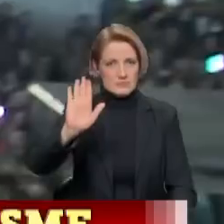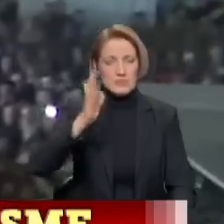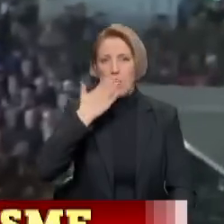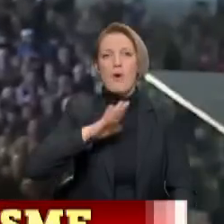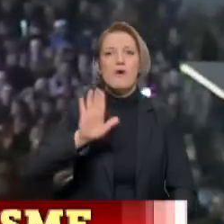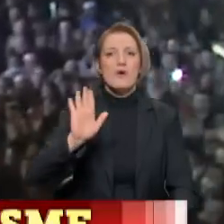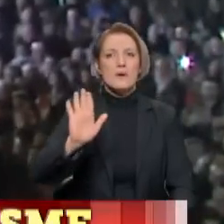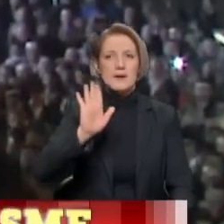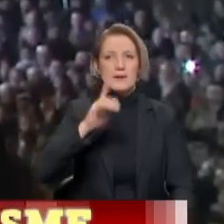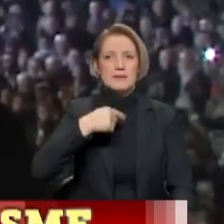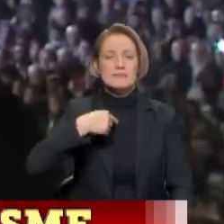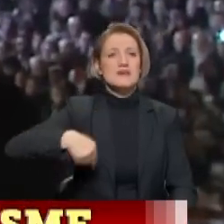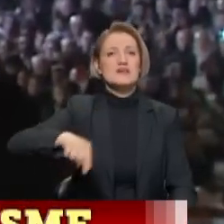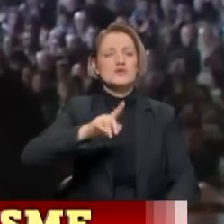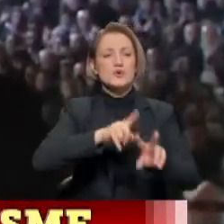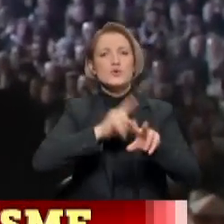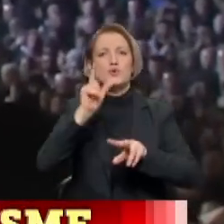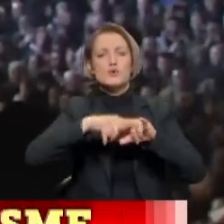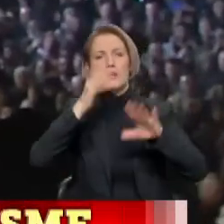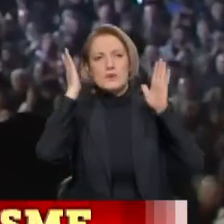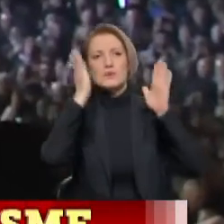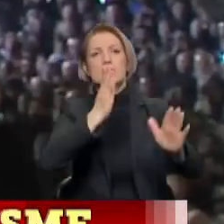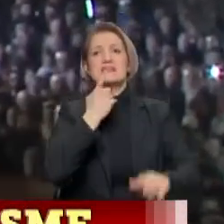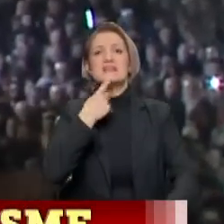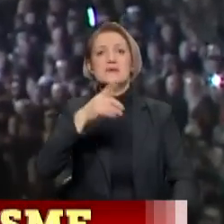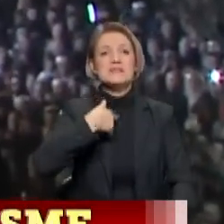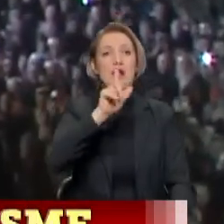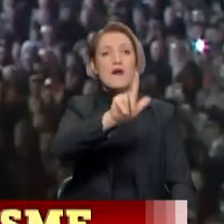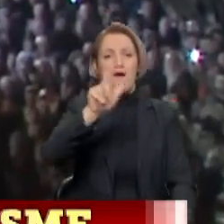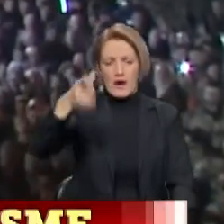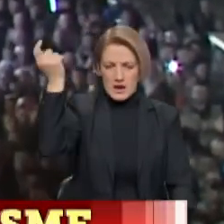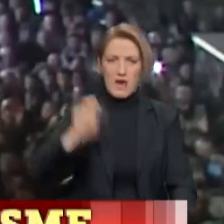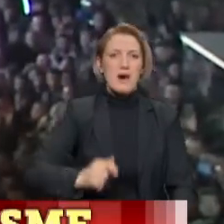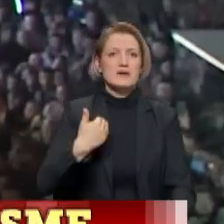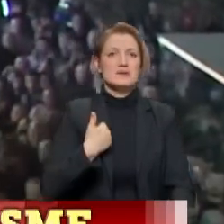Yok. Biz yuhlamayız. Biz gereğini yaparız.